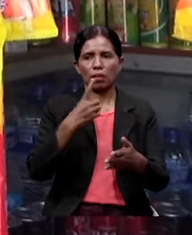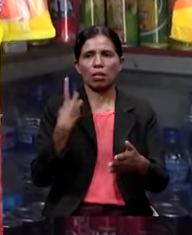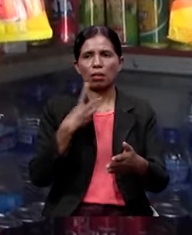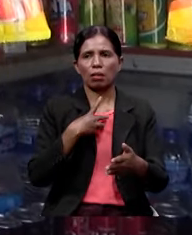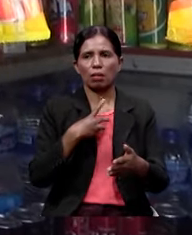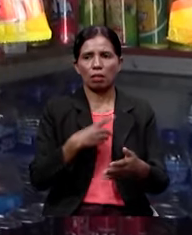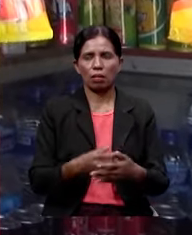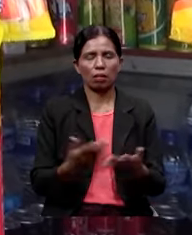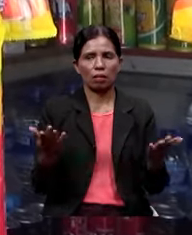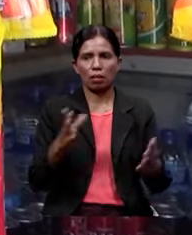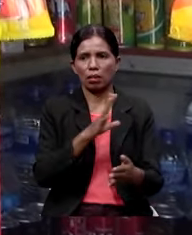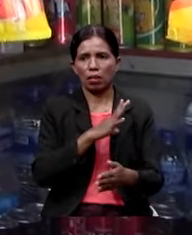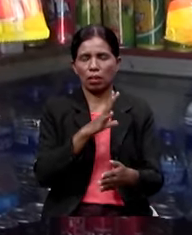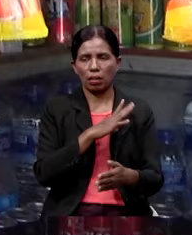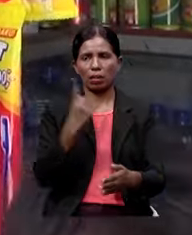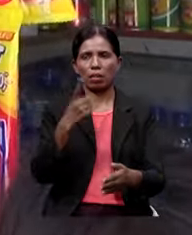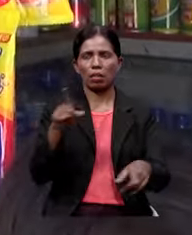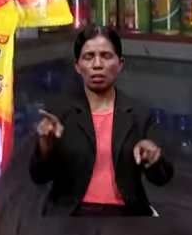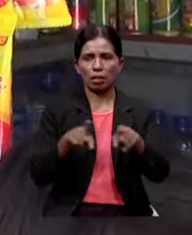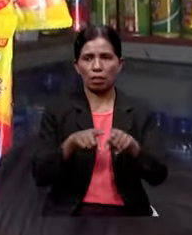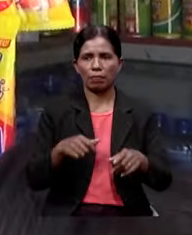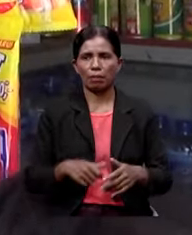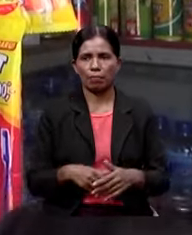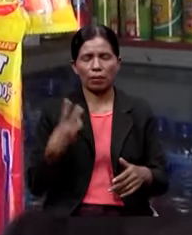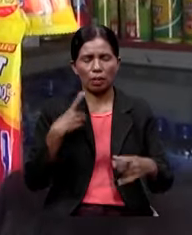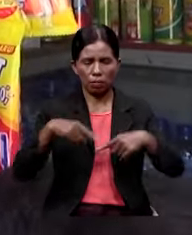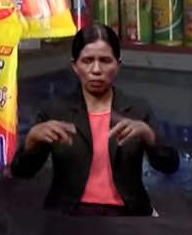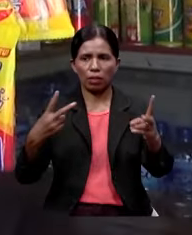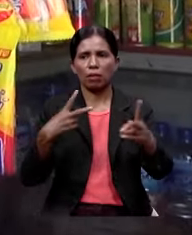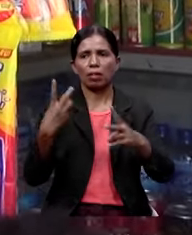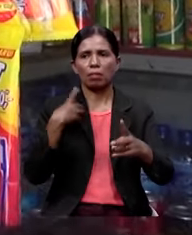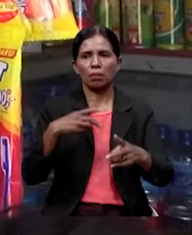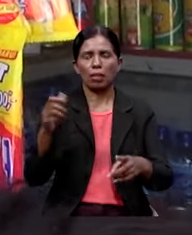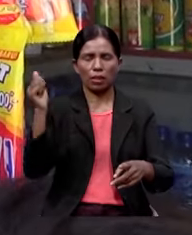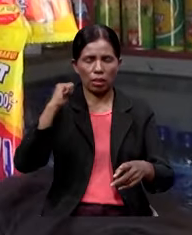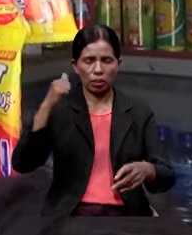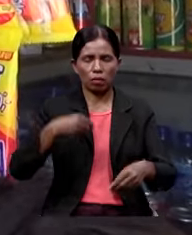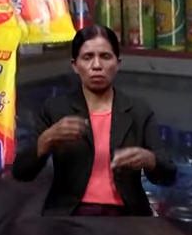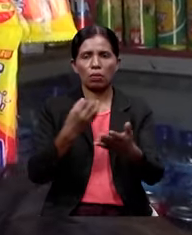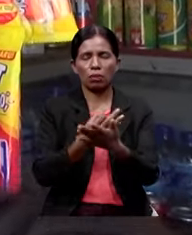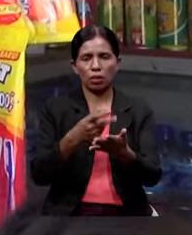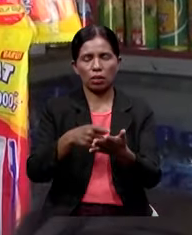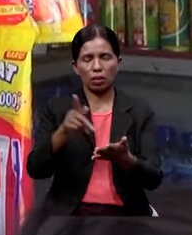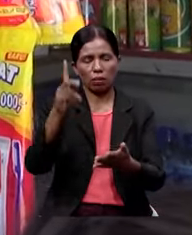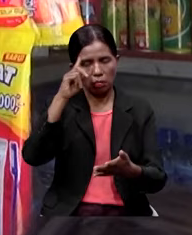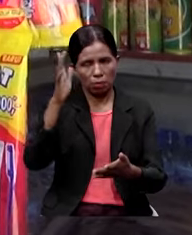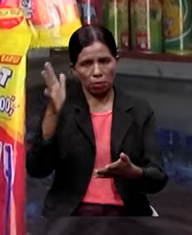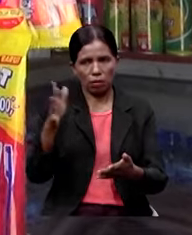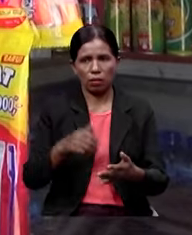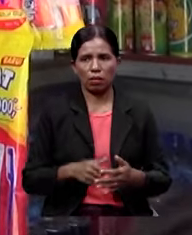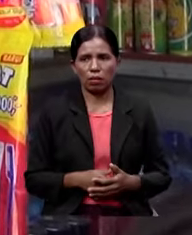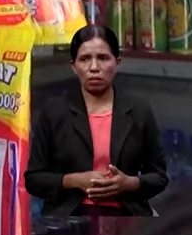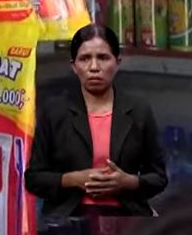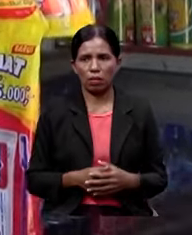dara hi ihne be he ba he ba hanisan lo am ba bizinu sira mos ami haris sam foli ma pcheng haris fo kuarte be basintina fo